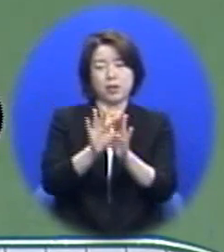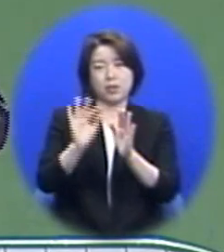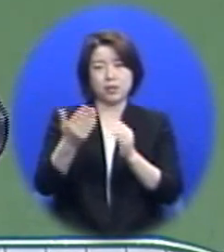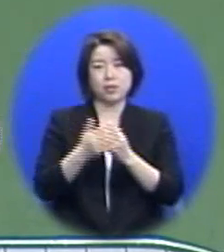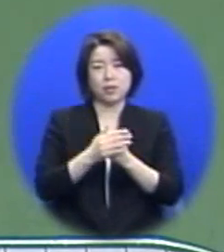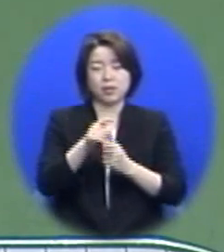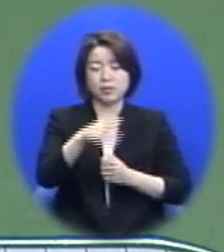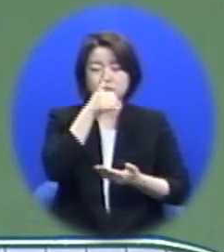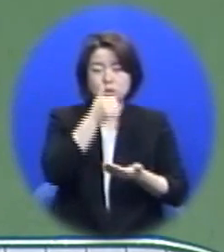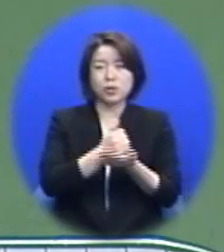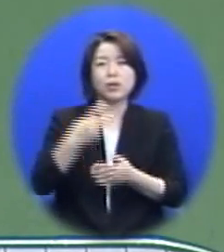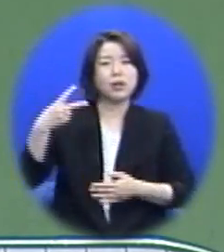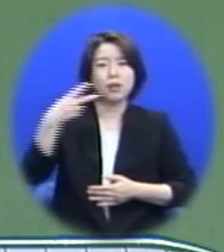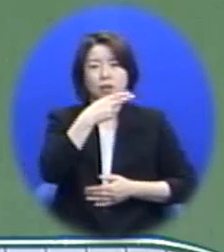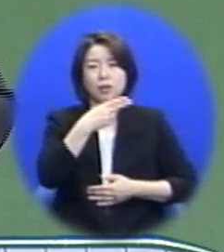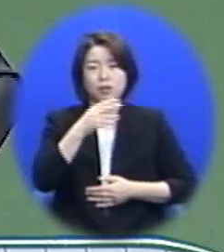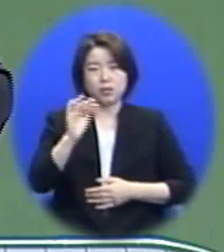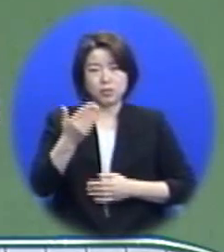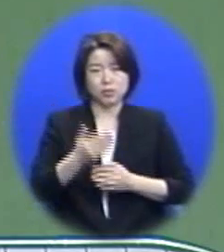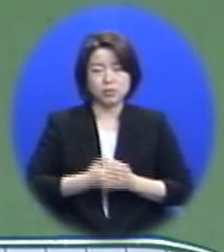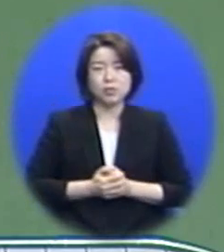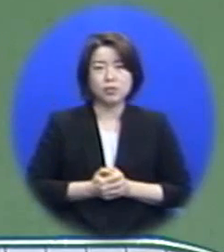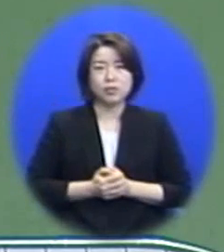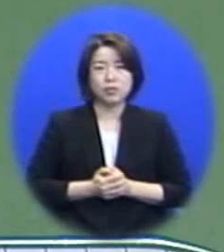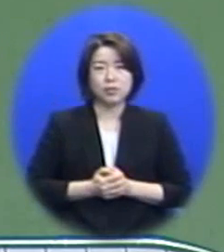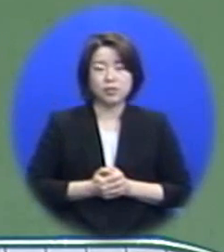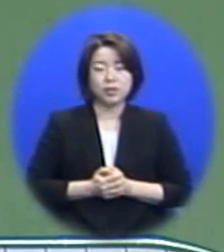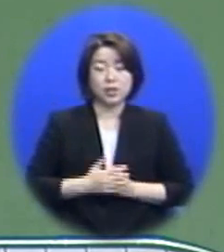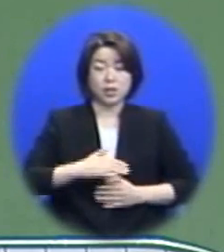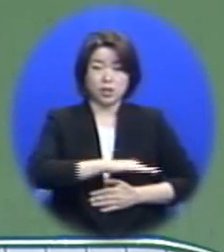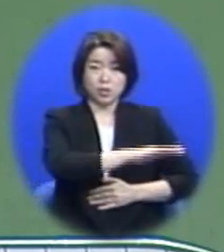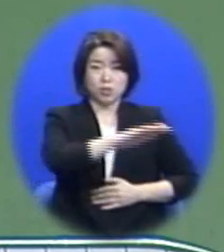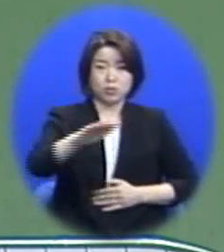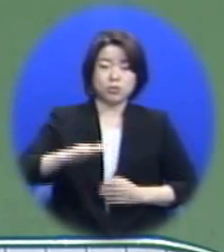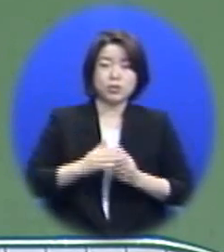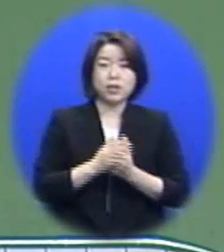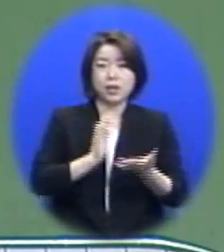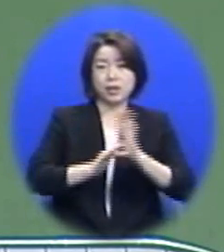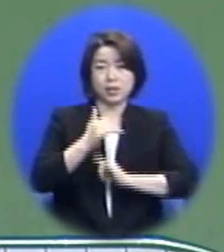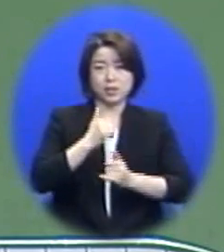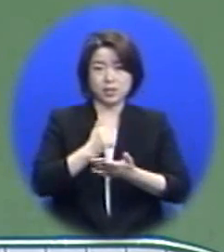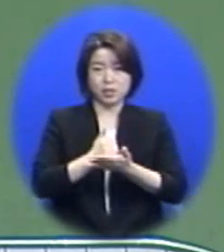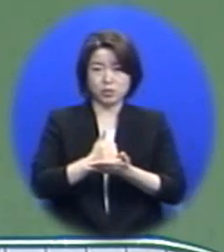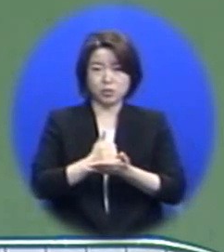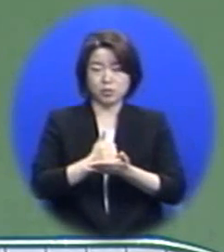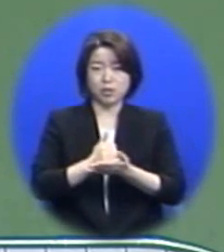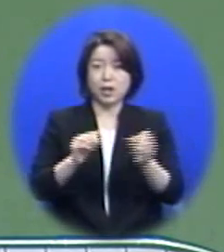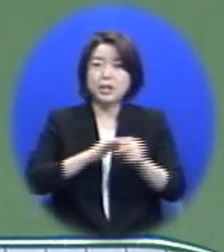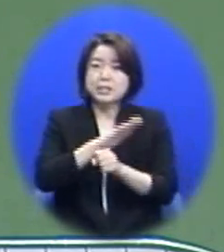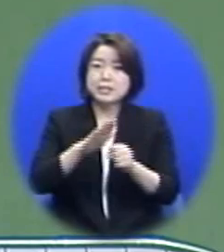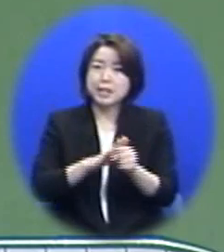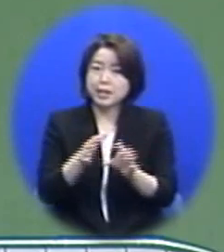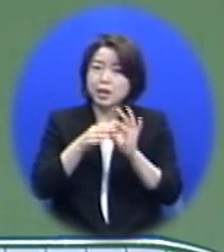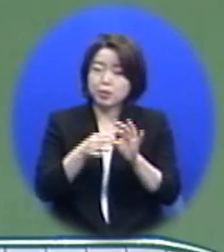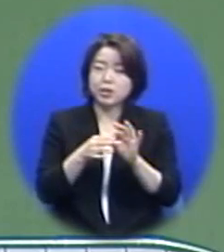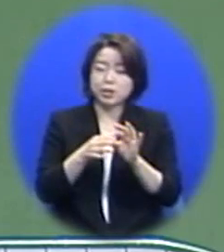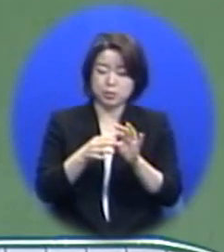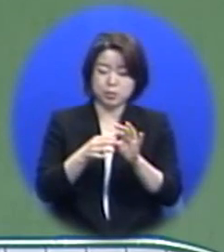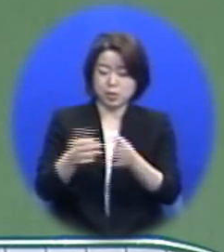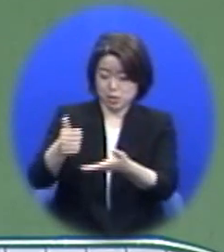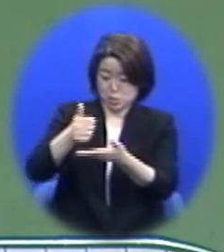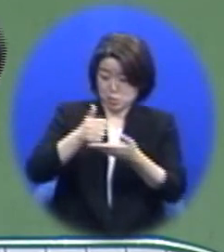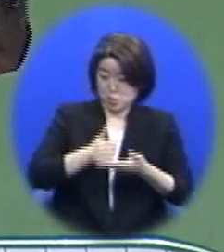죄가 끊어졌습니다 여러분 우리가 예수님과 사랑하는 관계로 초청